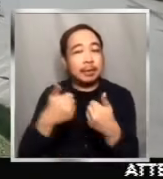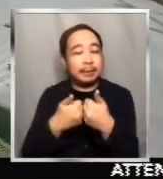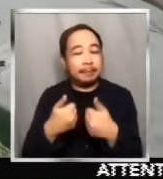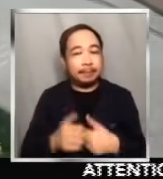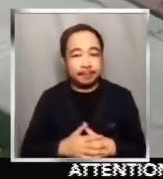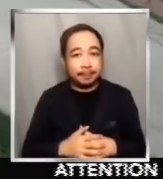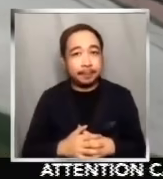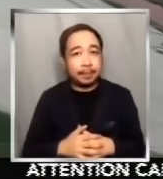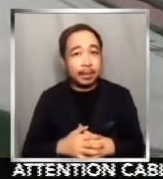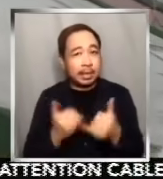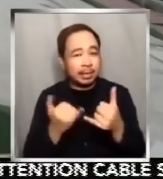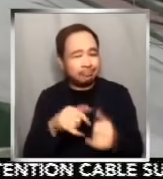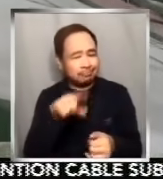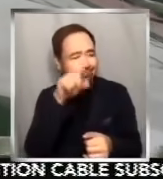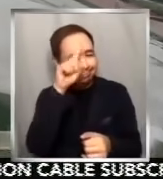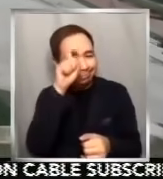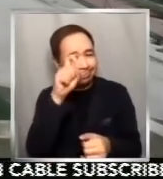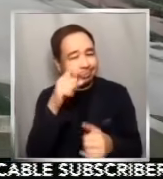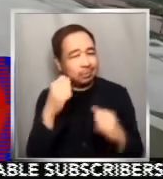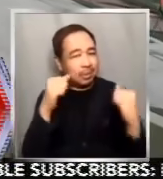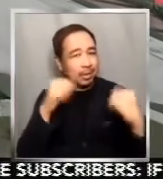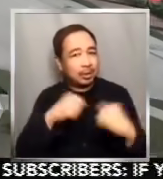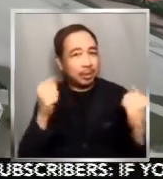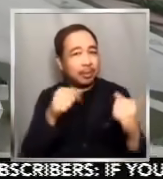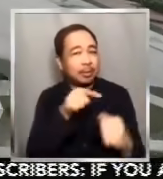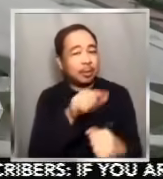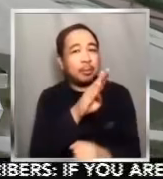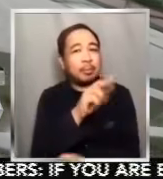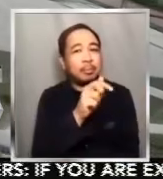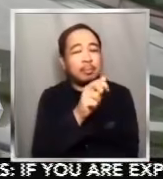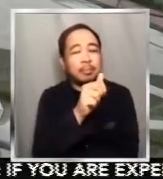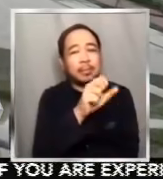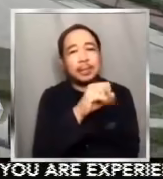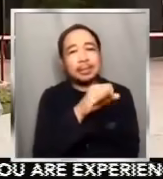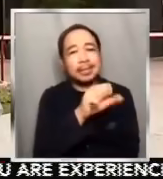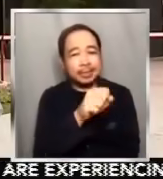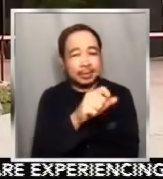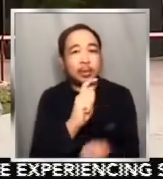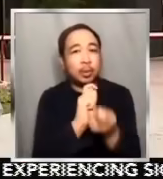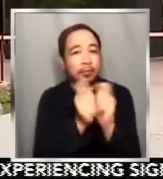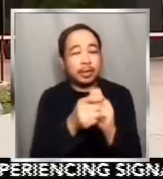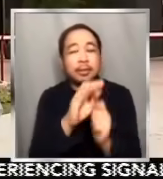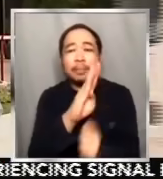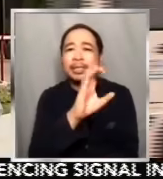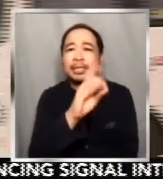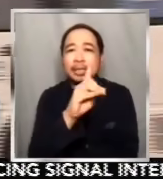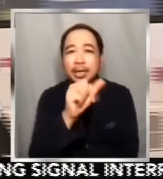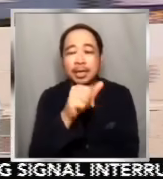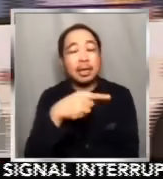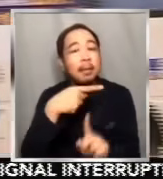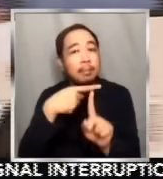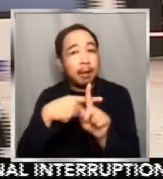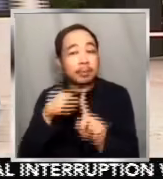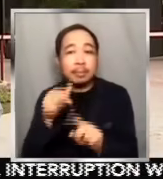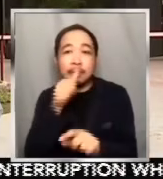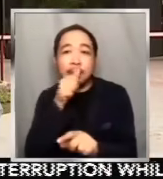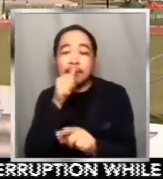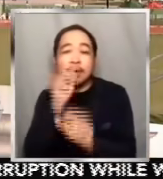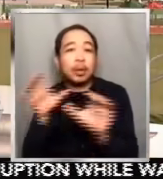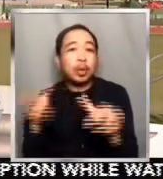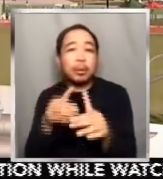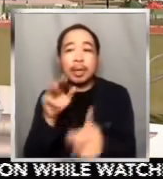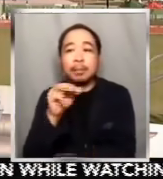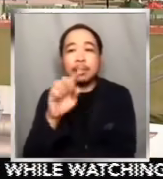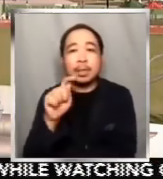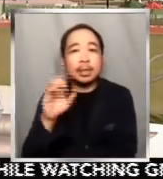Kwestyonabe raw ang kasunduan sa pagitan ng Bases Conversion and Development Authority o BCDA at ng pribadong kontraktor na MTD Capital Berhad